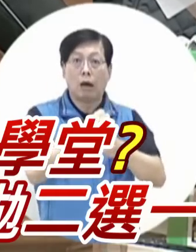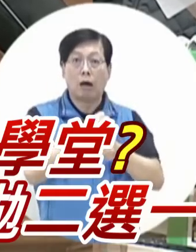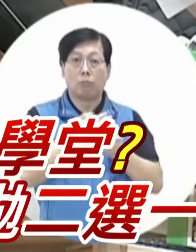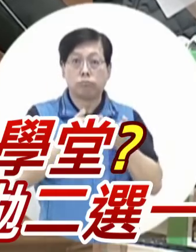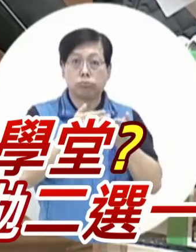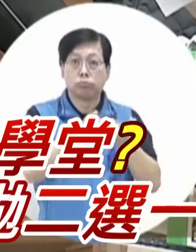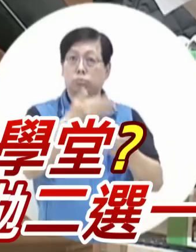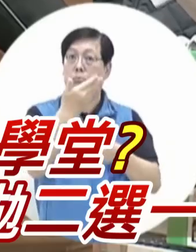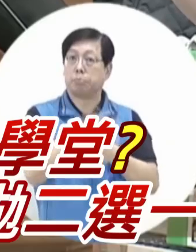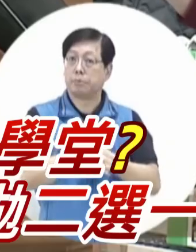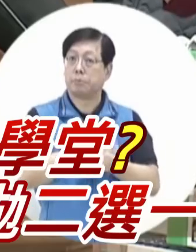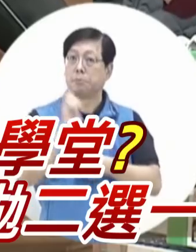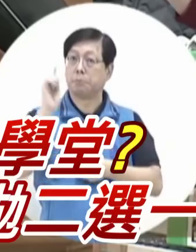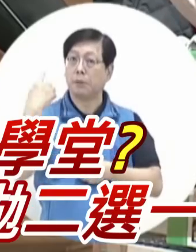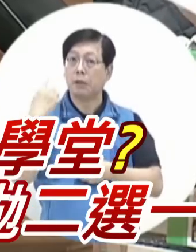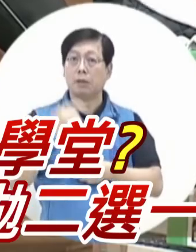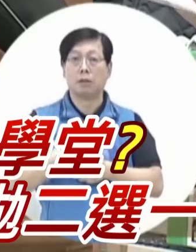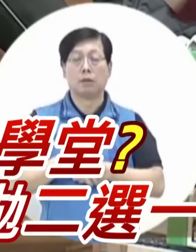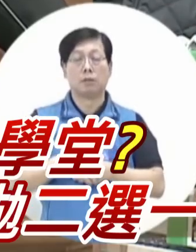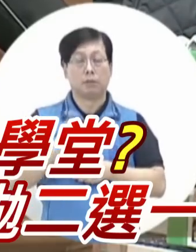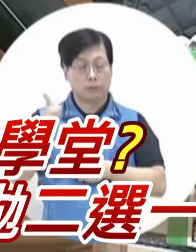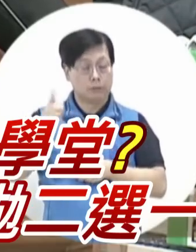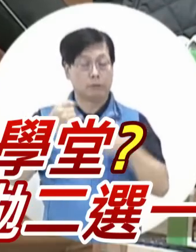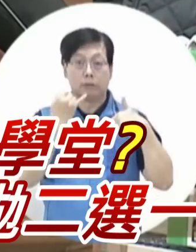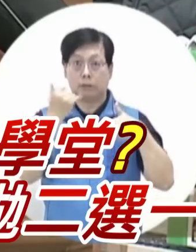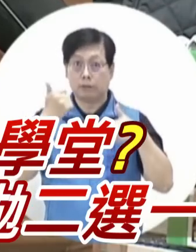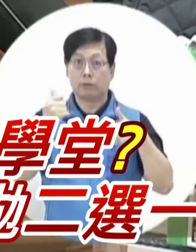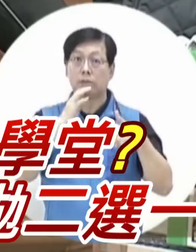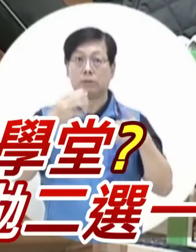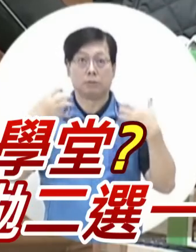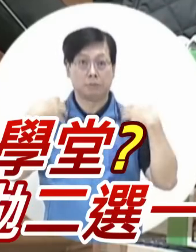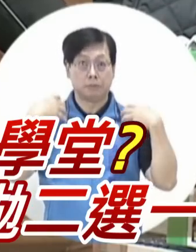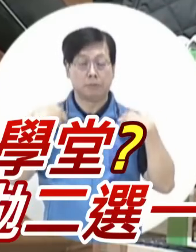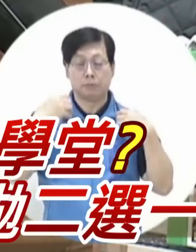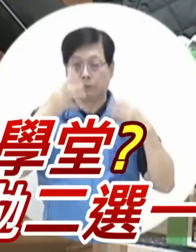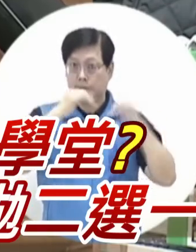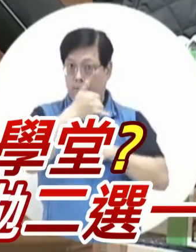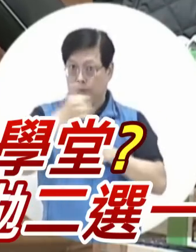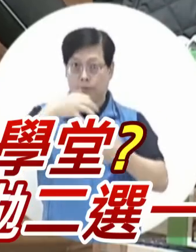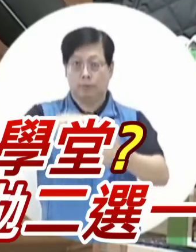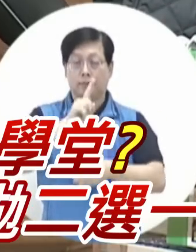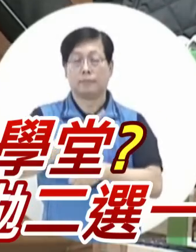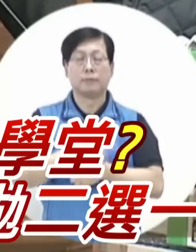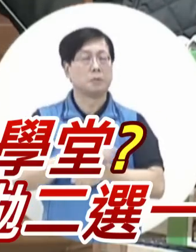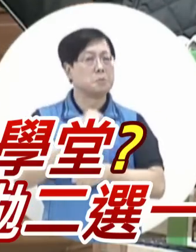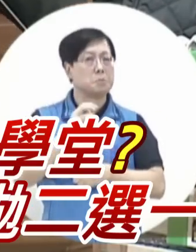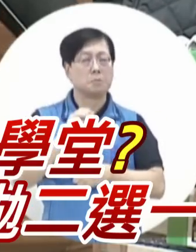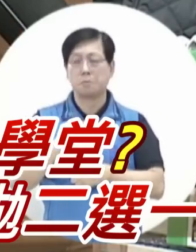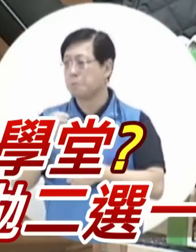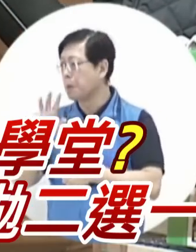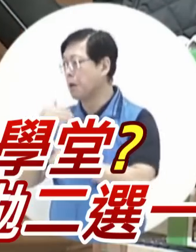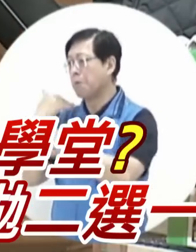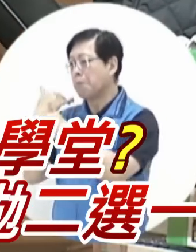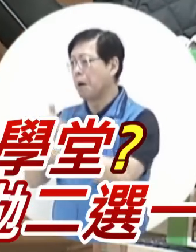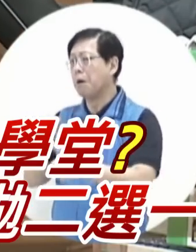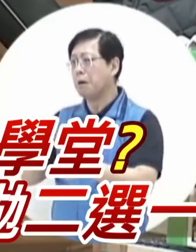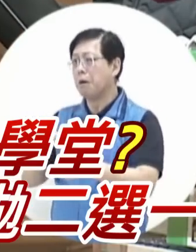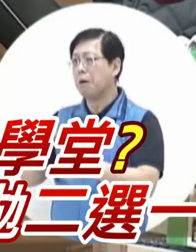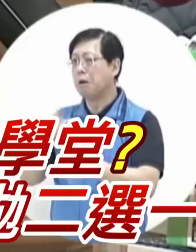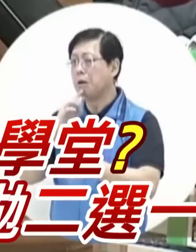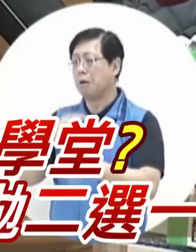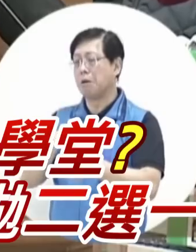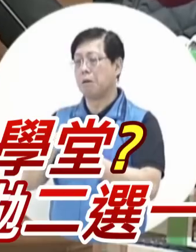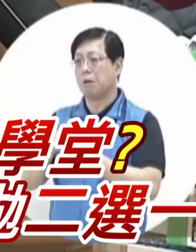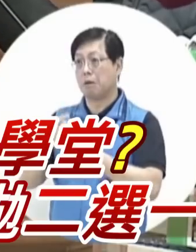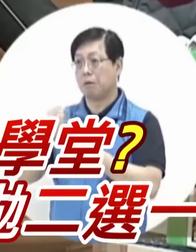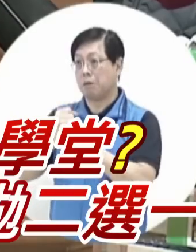死亡的原因。他是里面调查人之一。 他为什么会被开除党籍？为什么会被撤